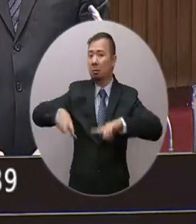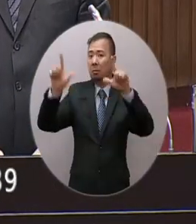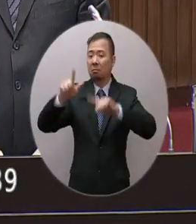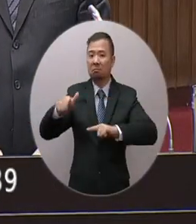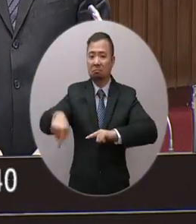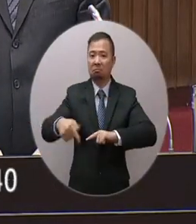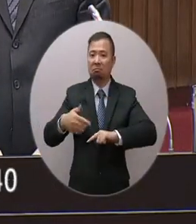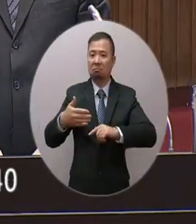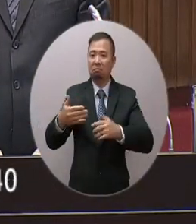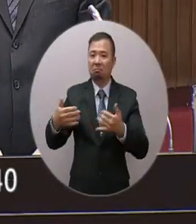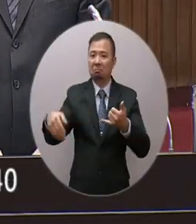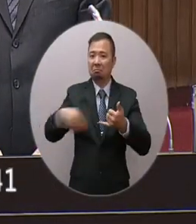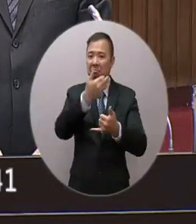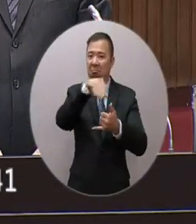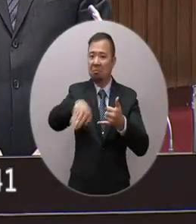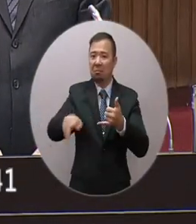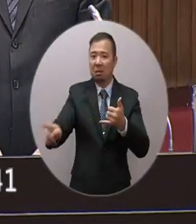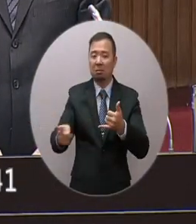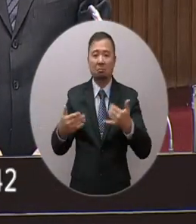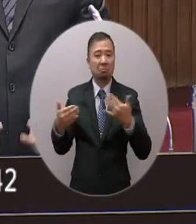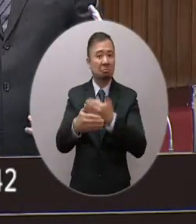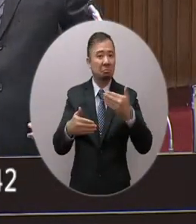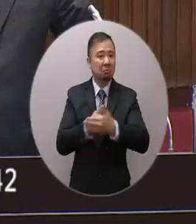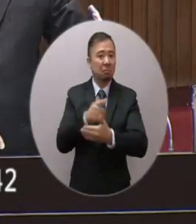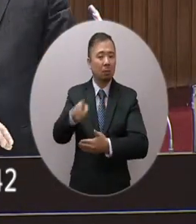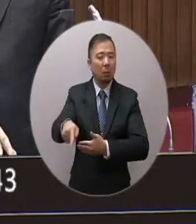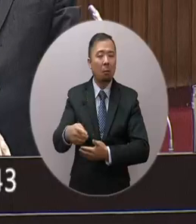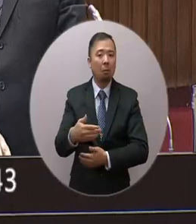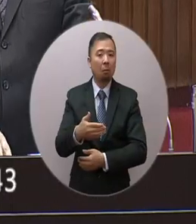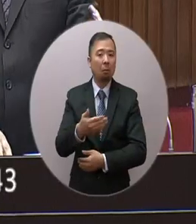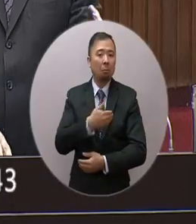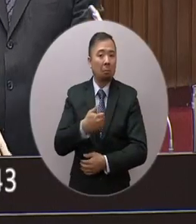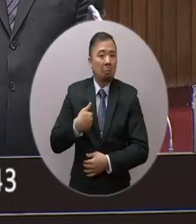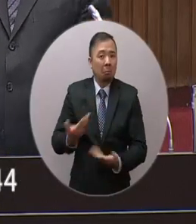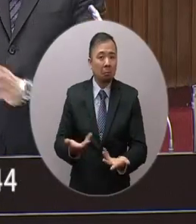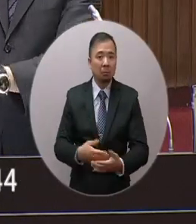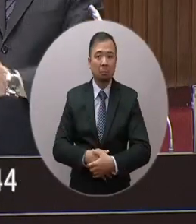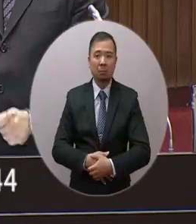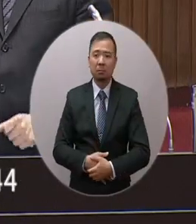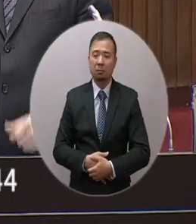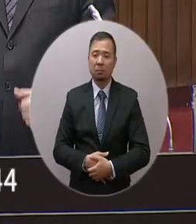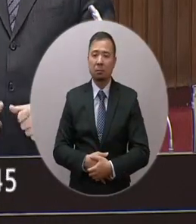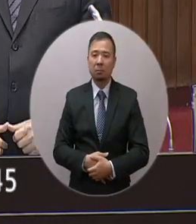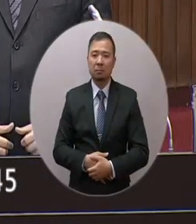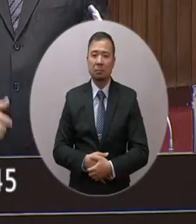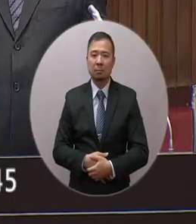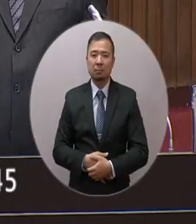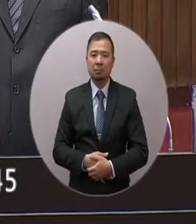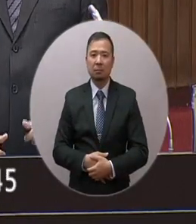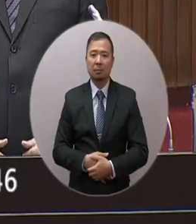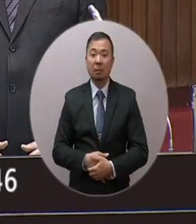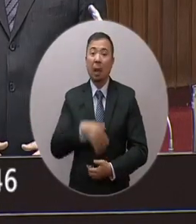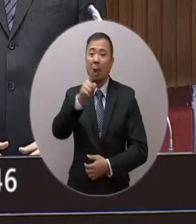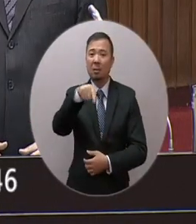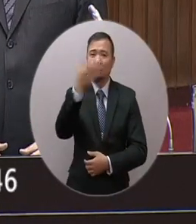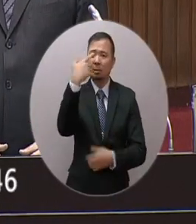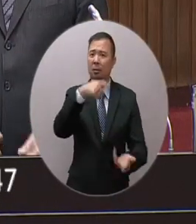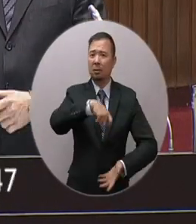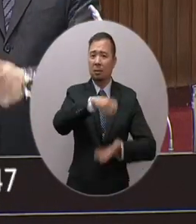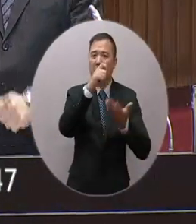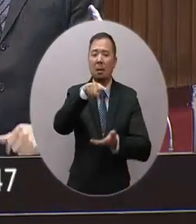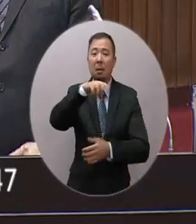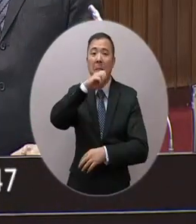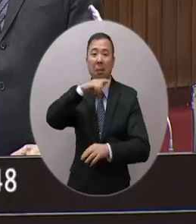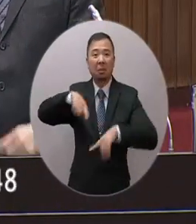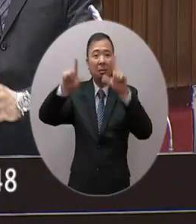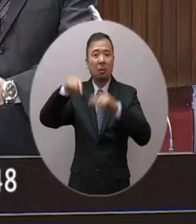吗？对吧？ 是。 所以院长，你讲到这个以后，我们屏东人一直期待说，爱